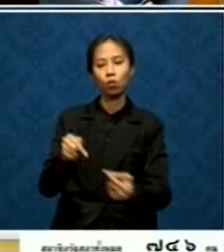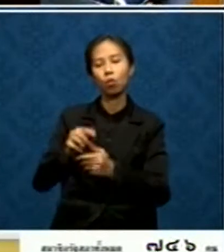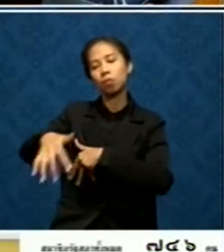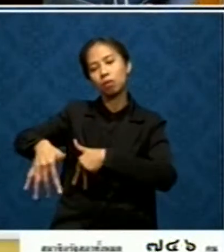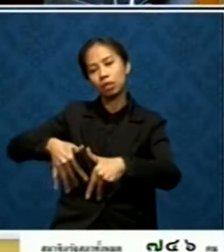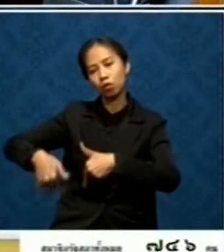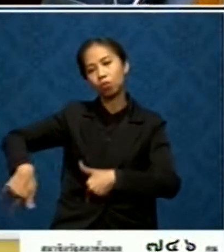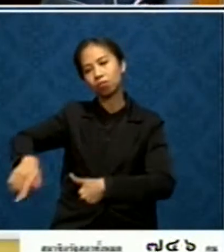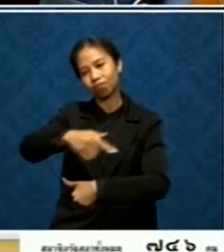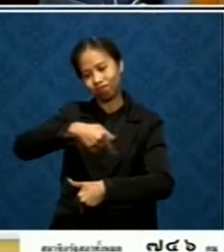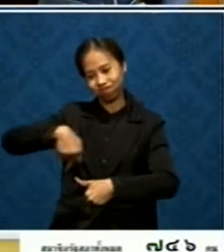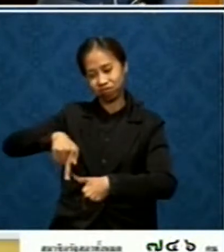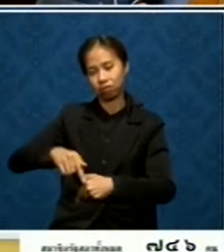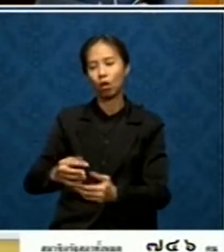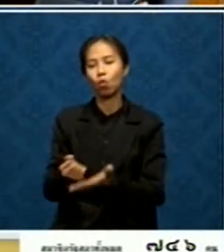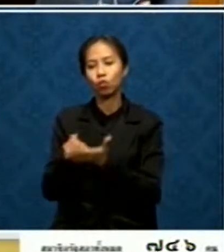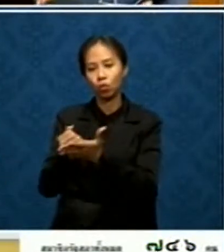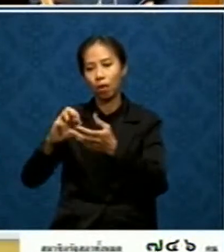ประชาชน